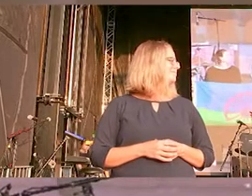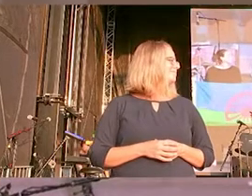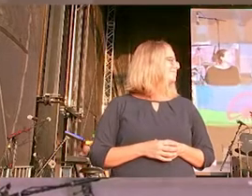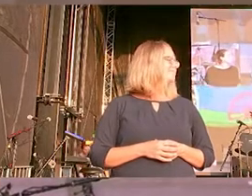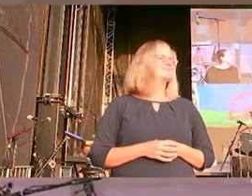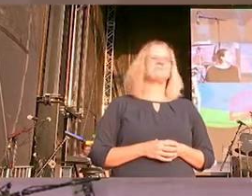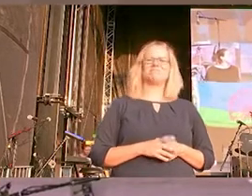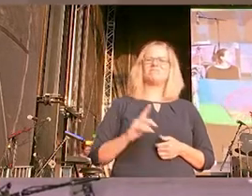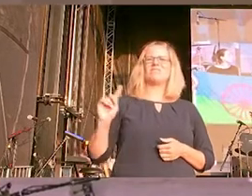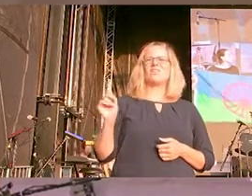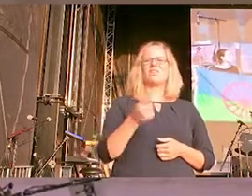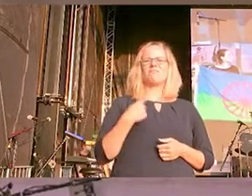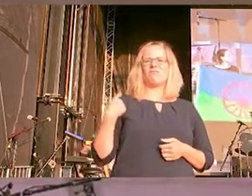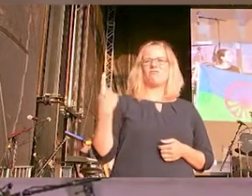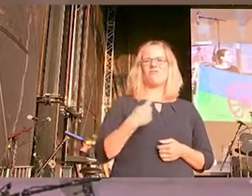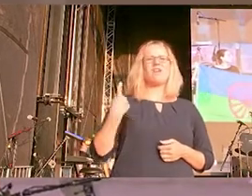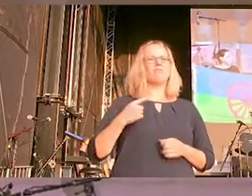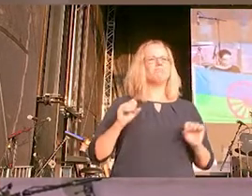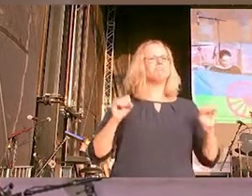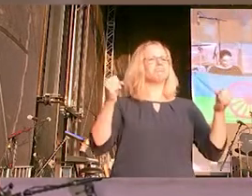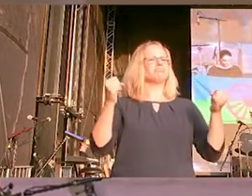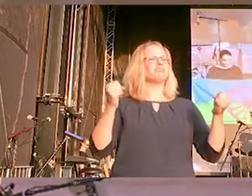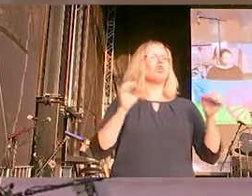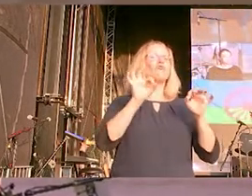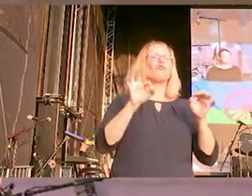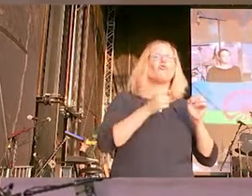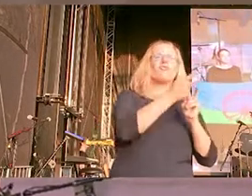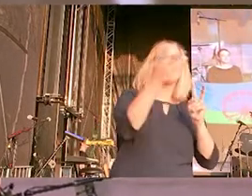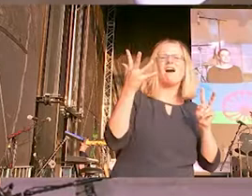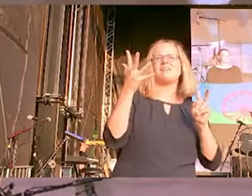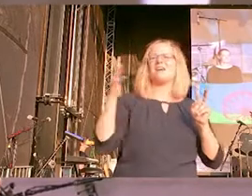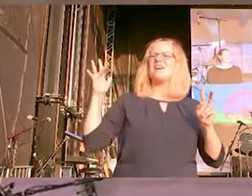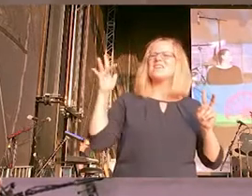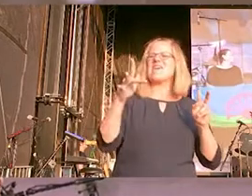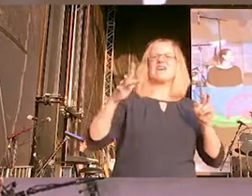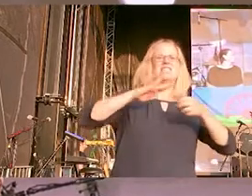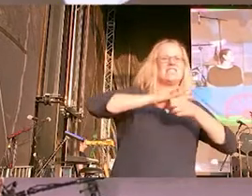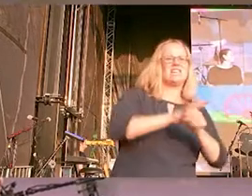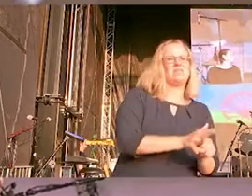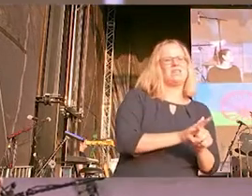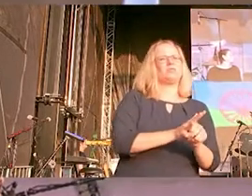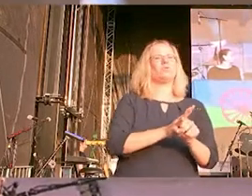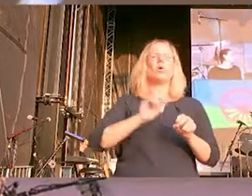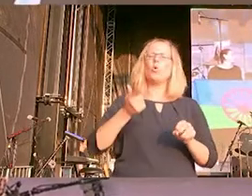Wir engagieren uns für Vielfalt und gegen Diskriminierung und Rassismus, Leute.